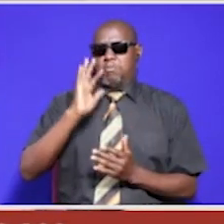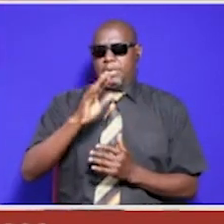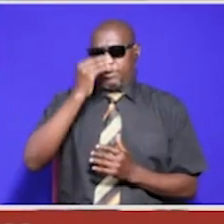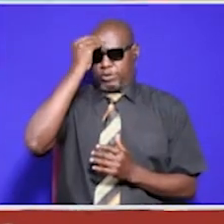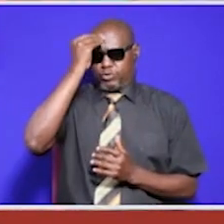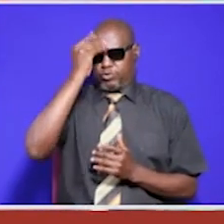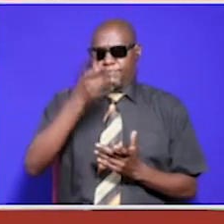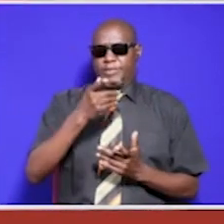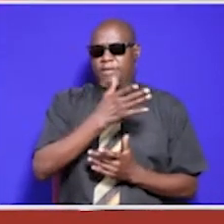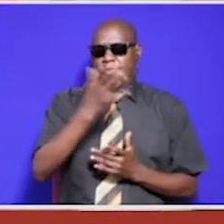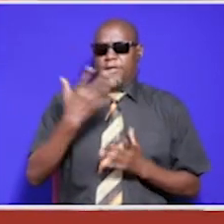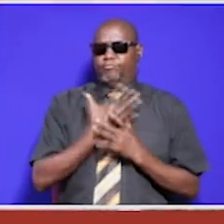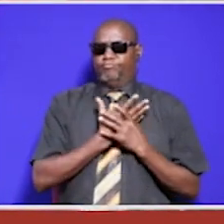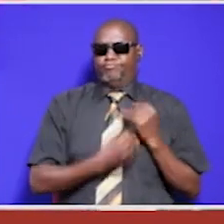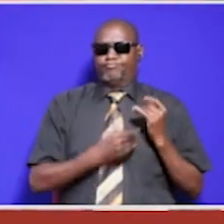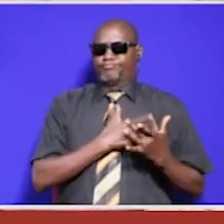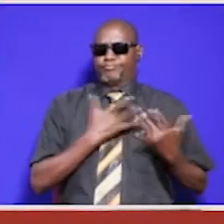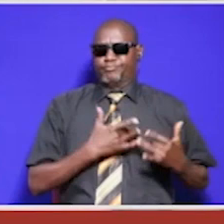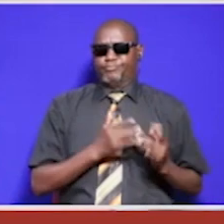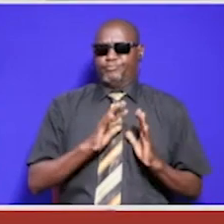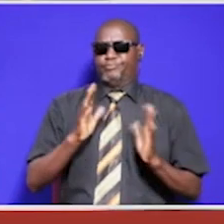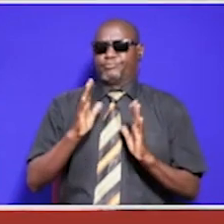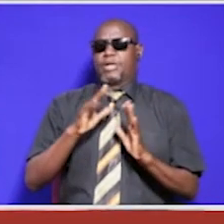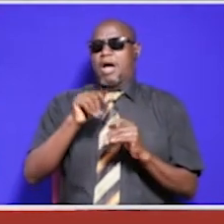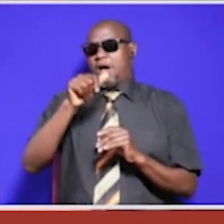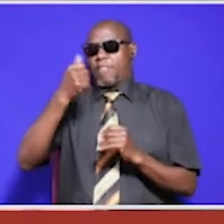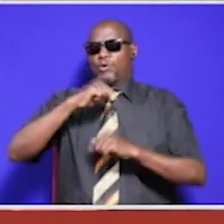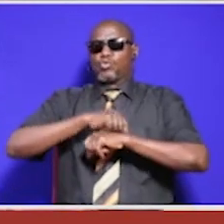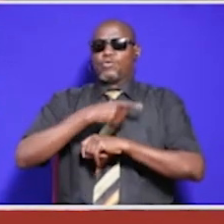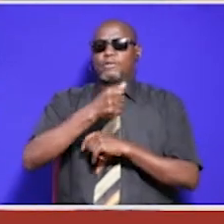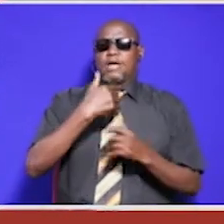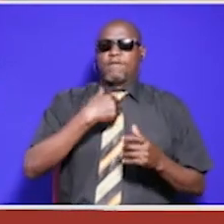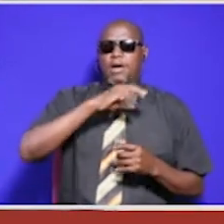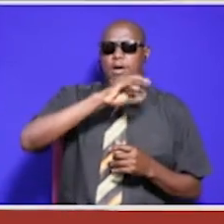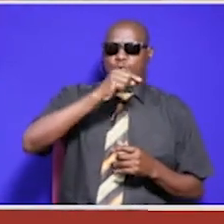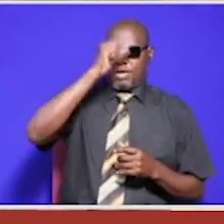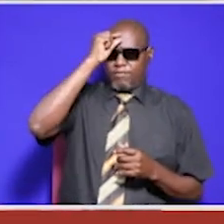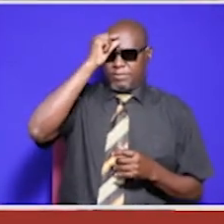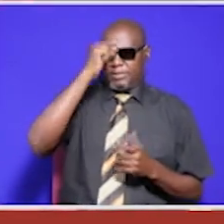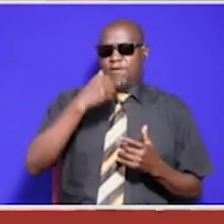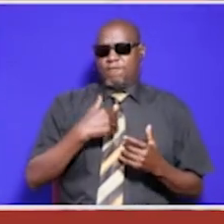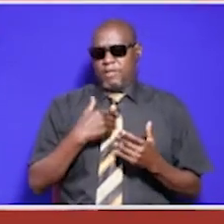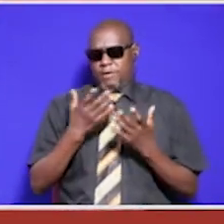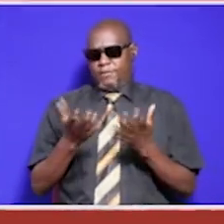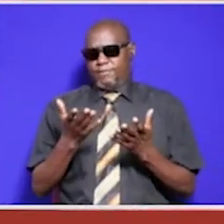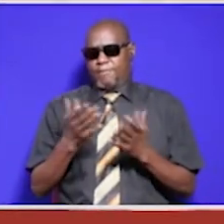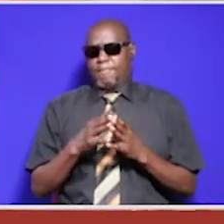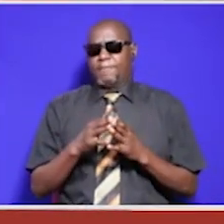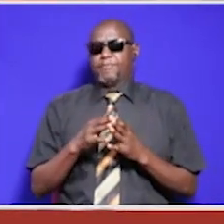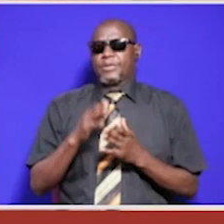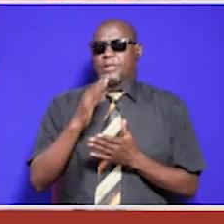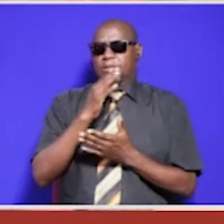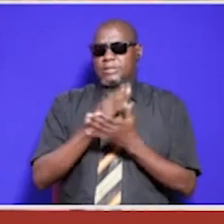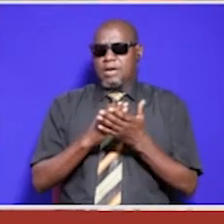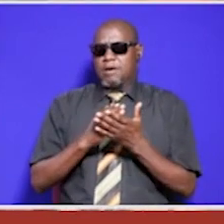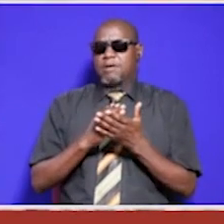kwamba iko na scholarship singine kama county government na singine kama wengine walikuwa wamepata kwa IGUT, wengine wamepata kwa hii